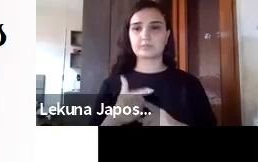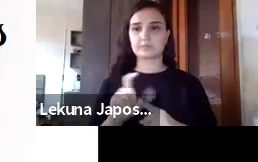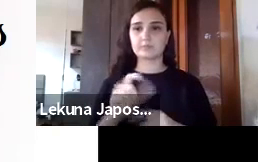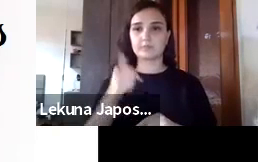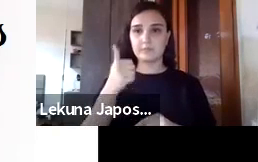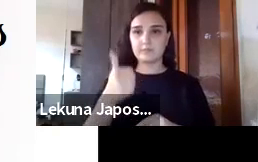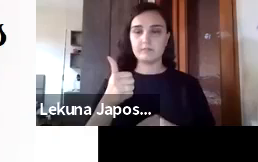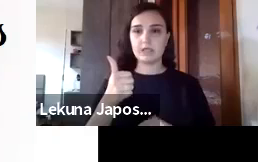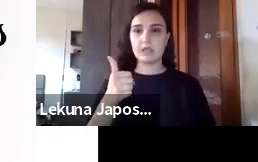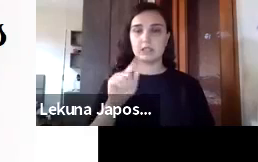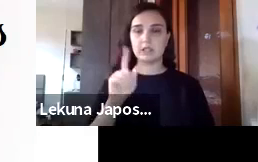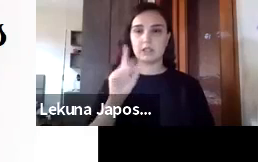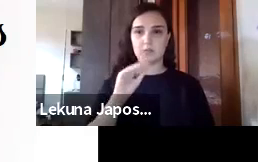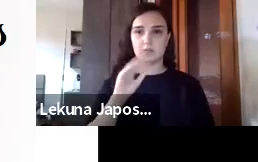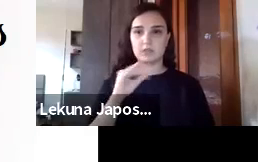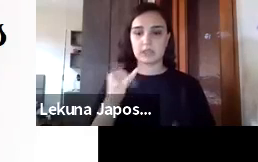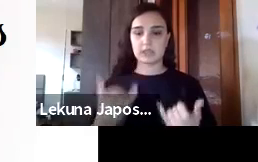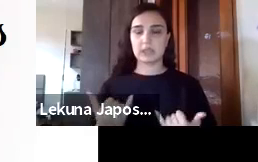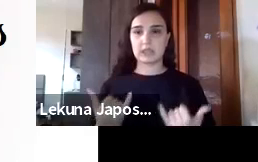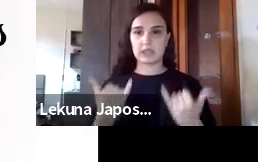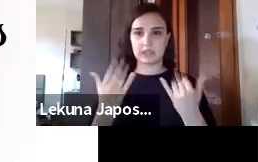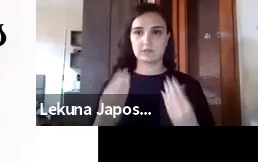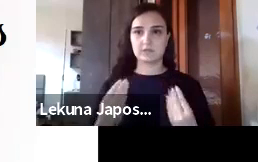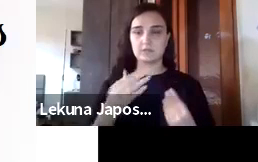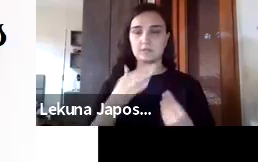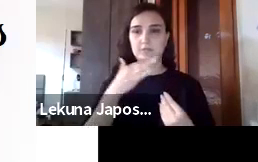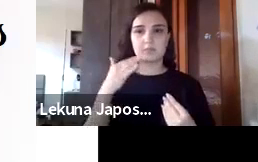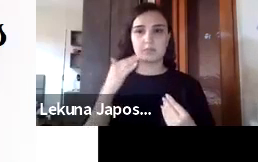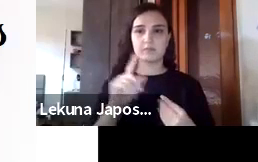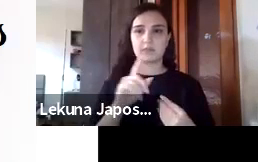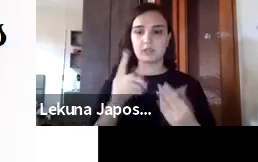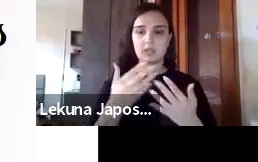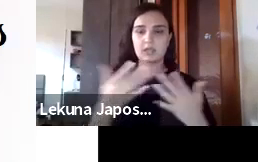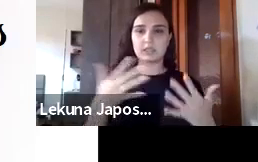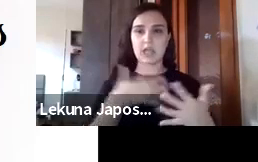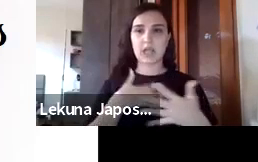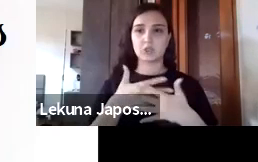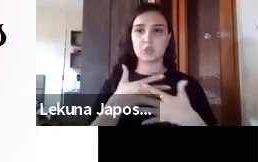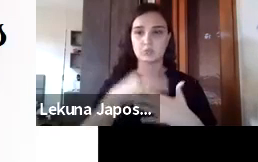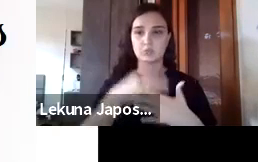არის, რომ დღეისათვის ძალიან ბევრი მამა ძალიან აქტიურად ჩაერთო,